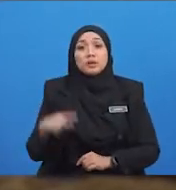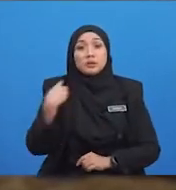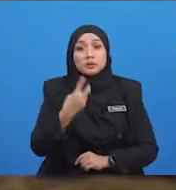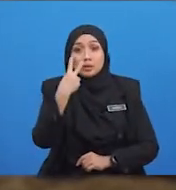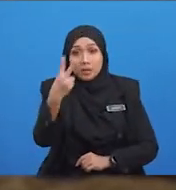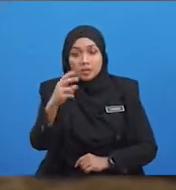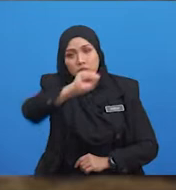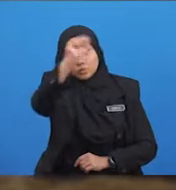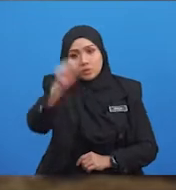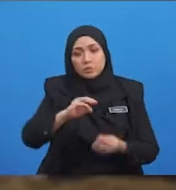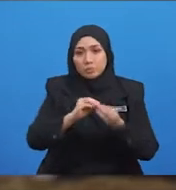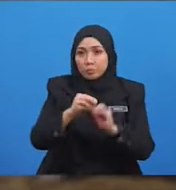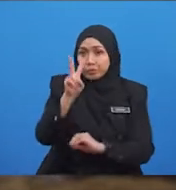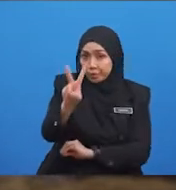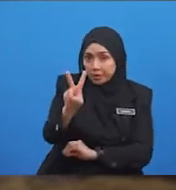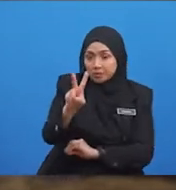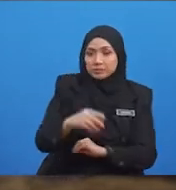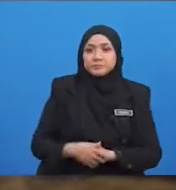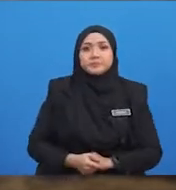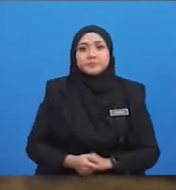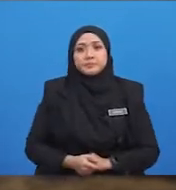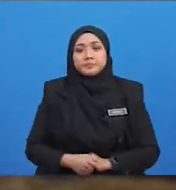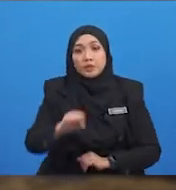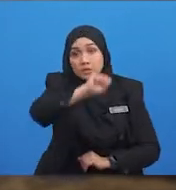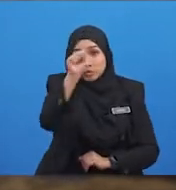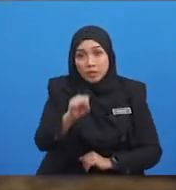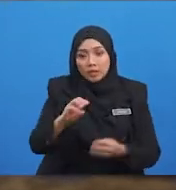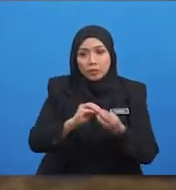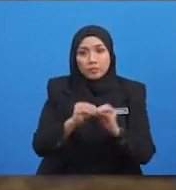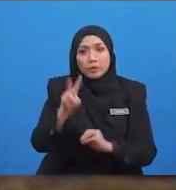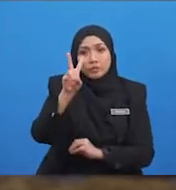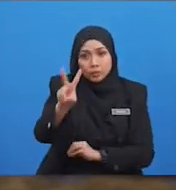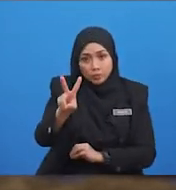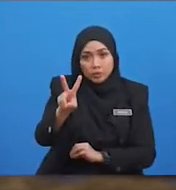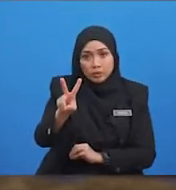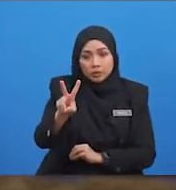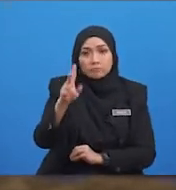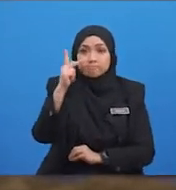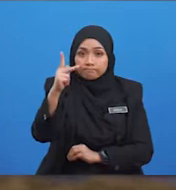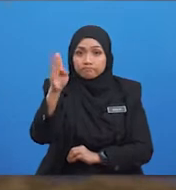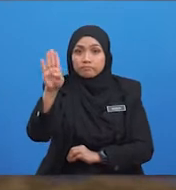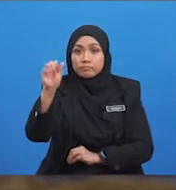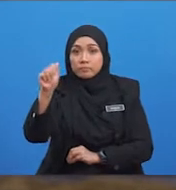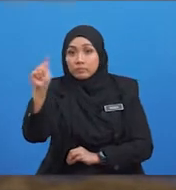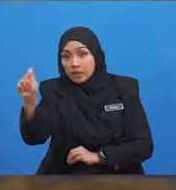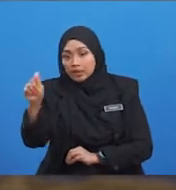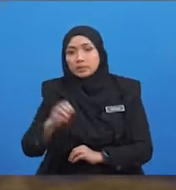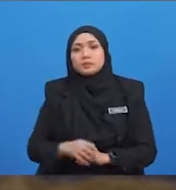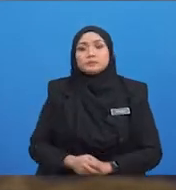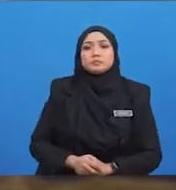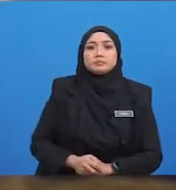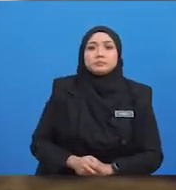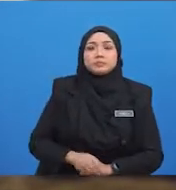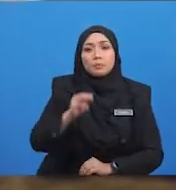Kita lihat pula soalan yang kedua. Soalan yang kedua merupakan soalan kebat.